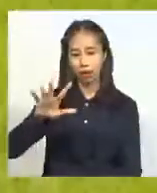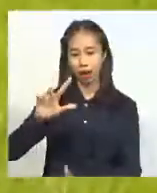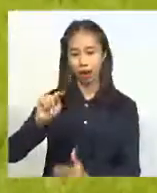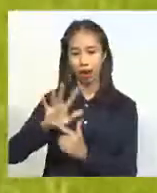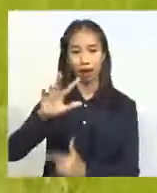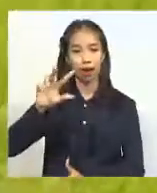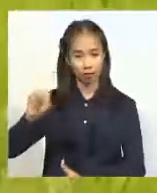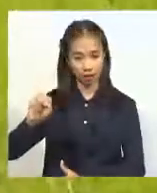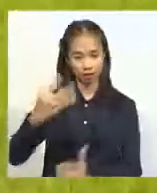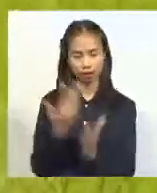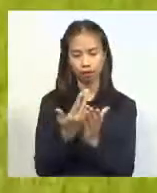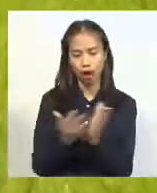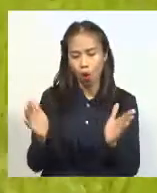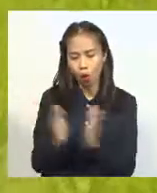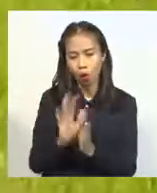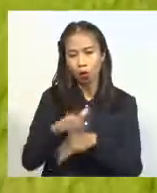รับเงินรวม